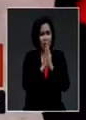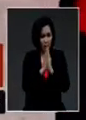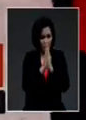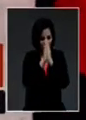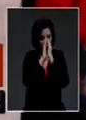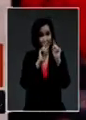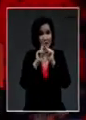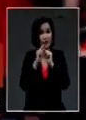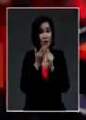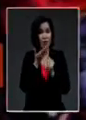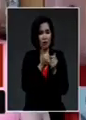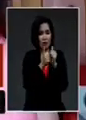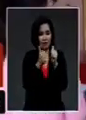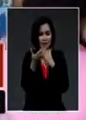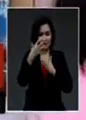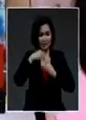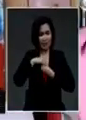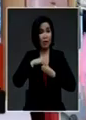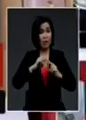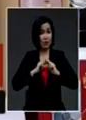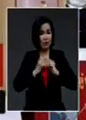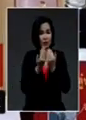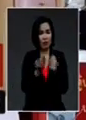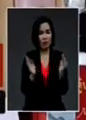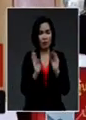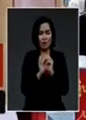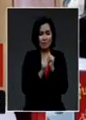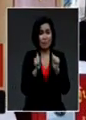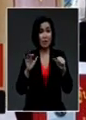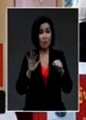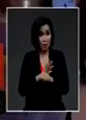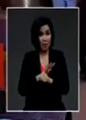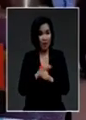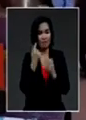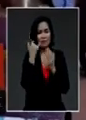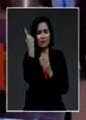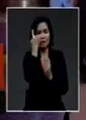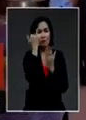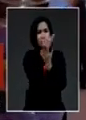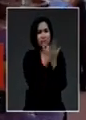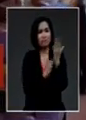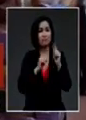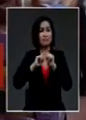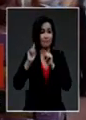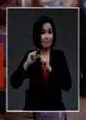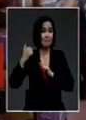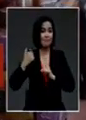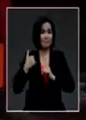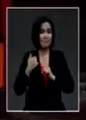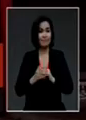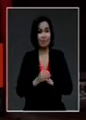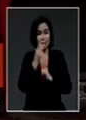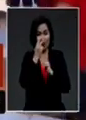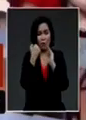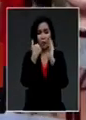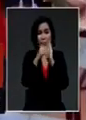เพื่อความเป็นสิริมงคลสำหรับตัวเองและครอบครัวก่อนที่จะเดินทางไปท่องเที่ยวตามสถานที่ต่างๆไปดูในพื้นที่ภาคอีส